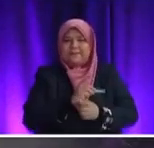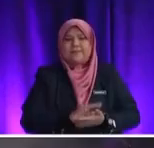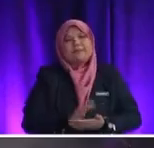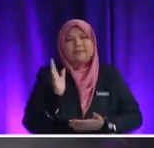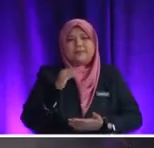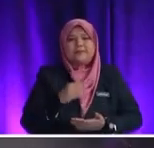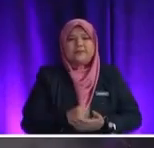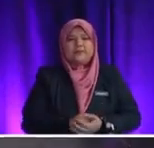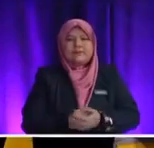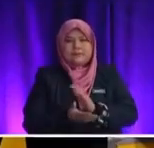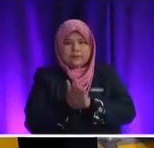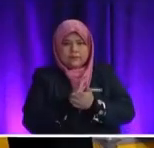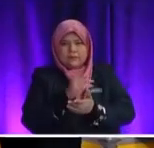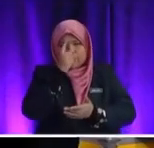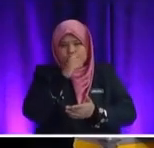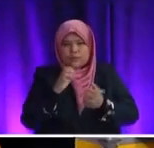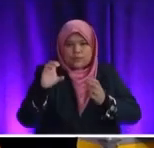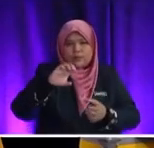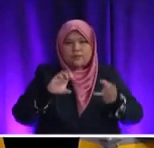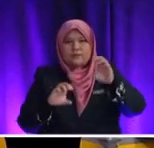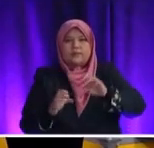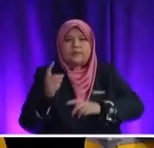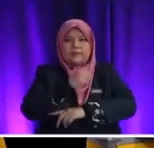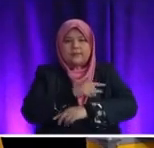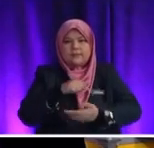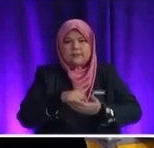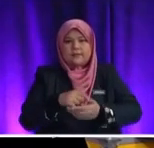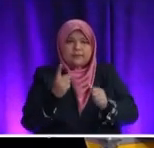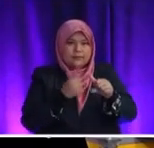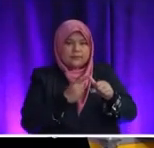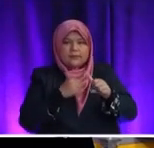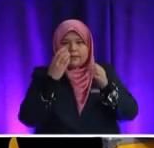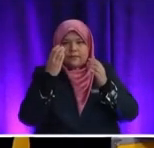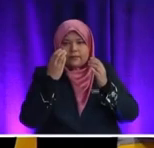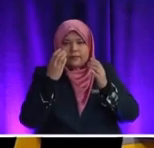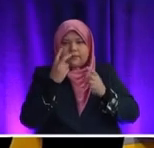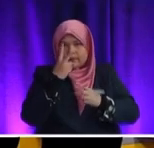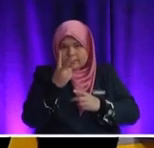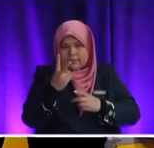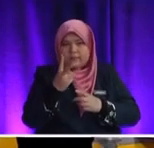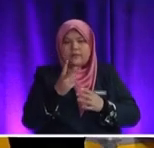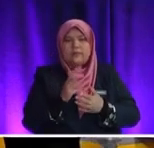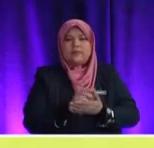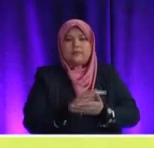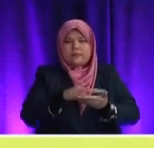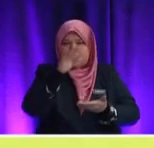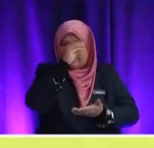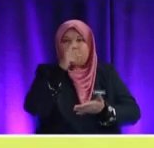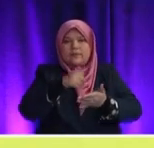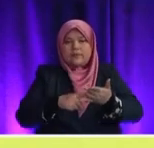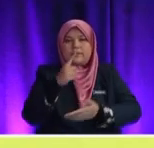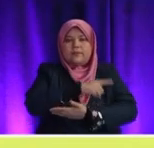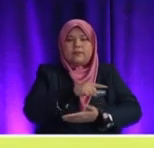Oke so untuk eksperimen hari ini dia yang pertama sekitar account itu tengok sendok pembelajaran terlebih dahulu suspended